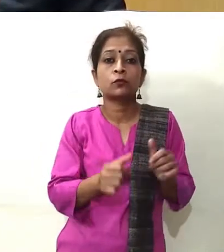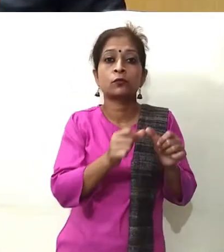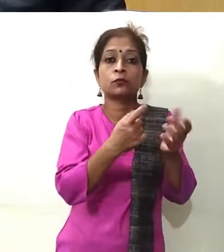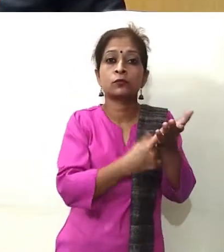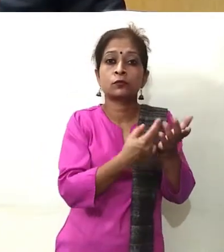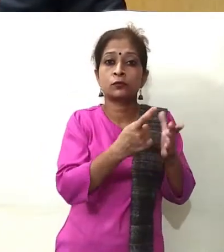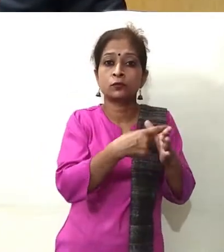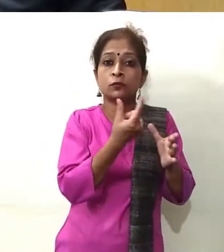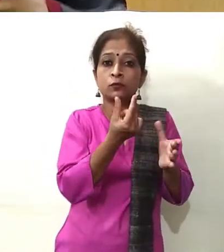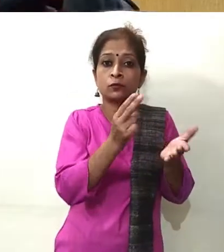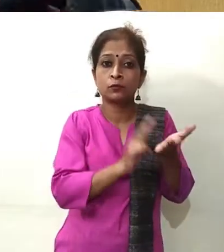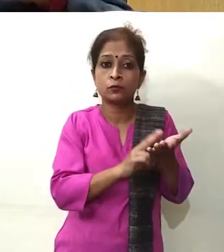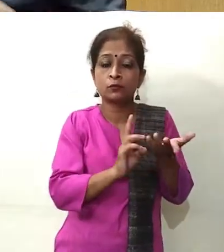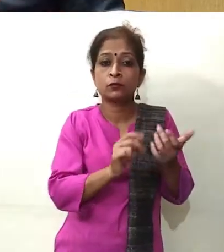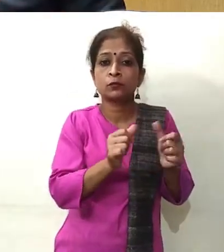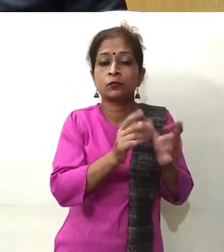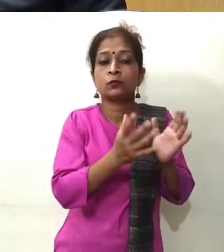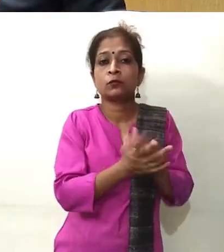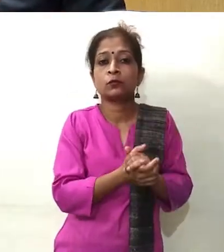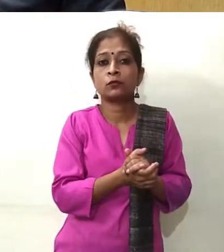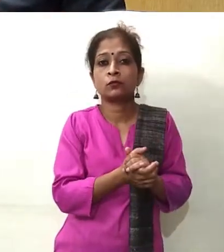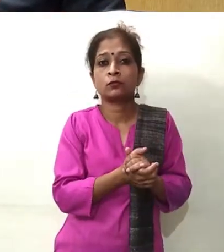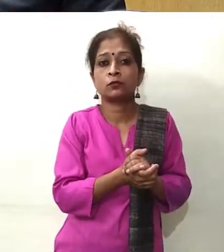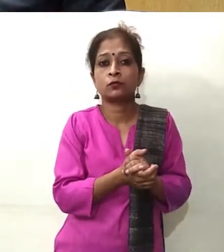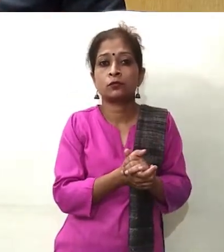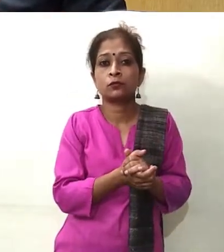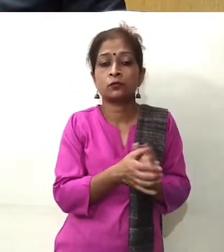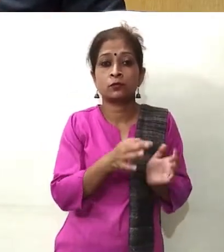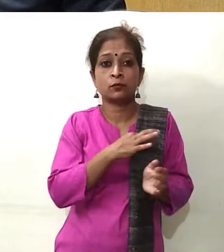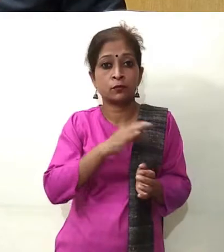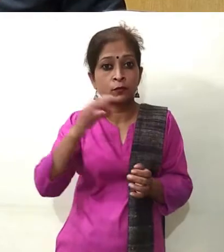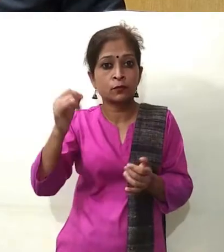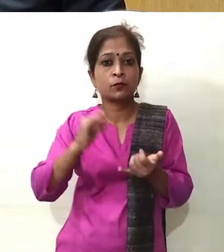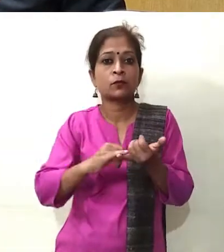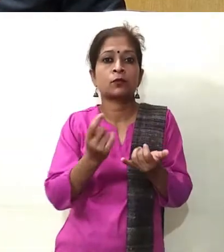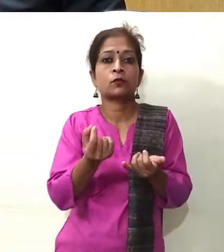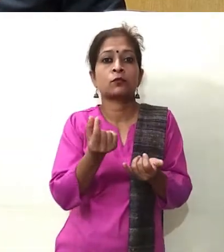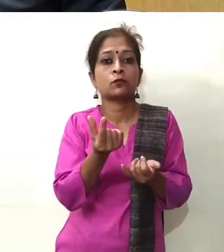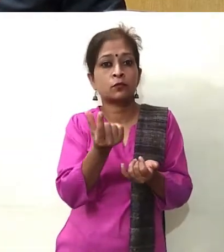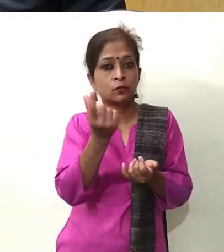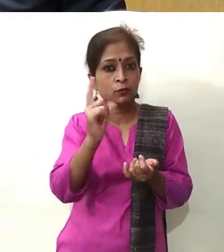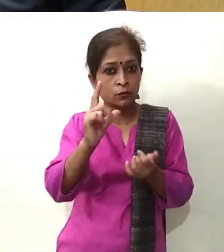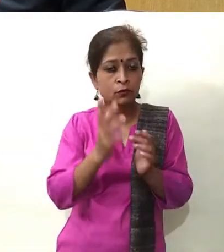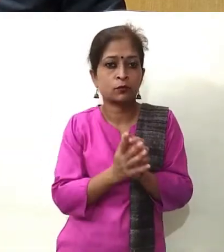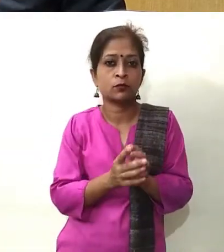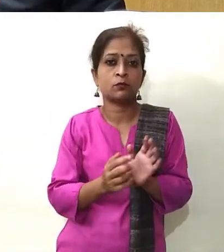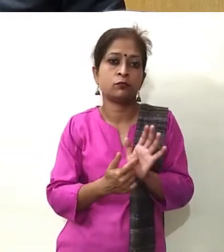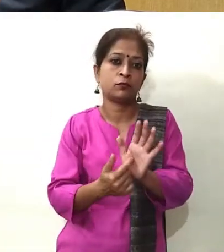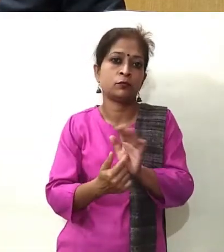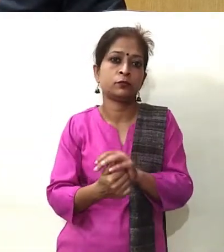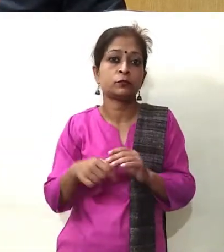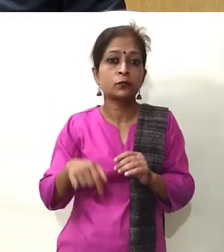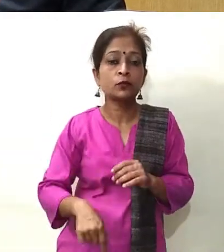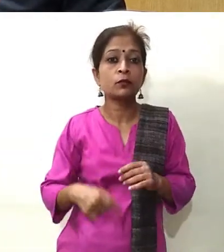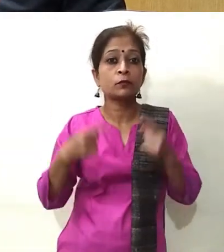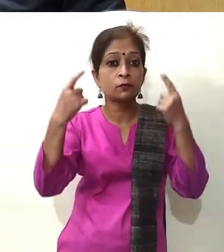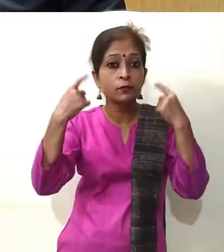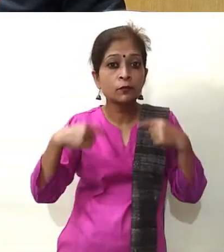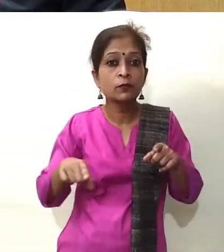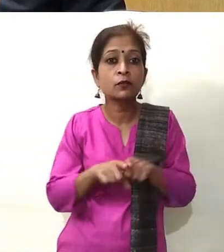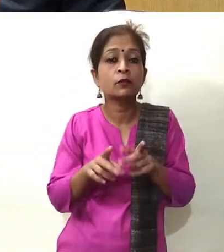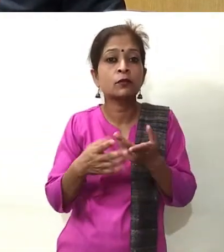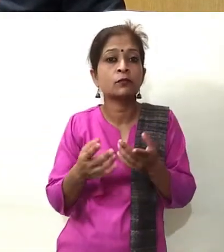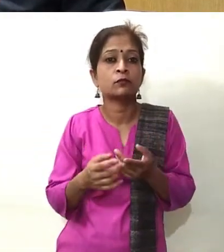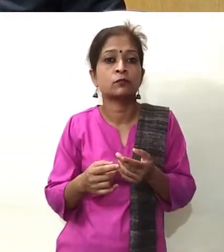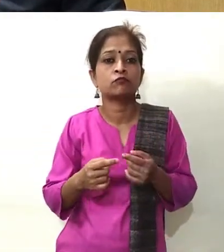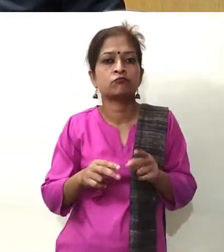रथ का इस्तेमाल किया जाता है शरीर को समझने के लिए। ना समझी ये रही कि हमें लगा कि बैलेंस बना लिया